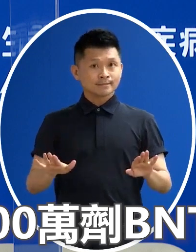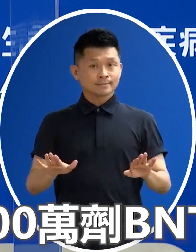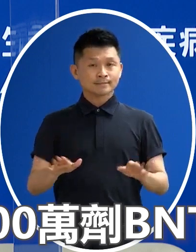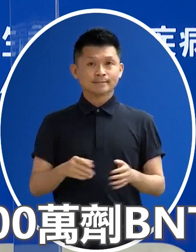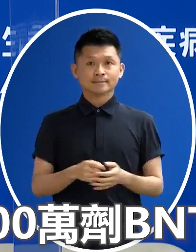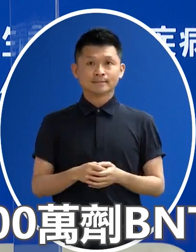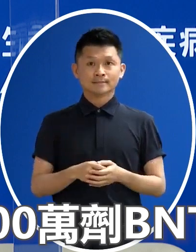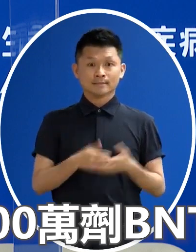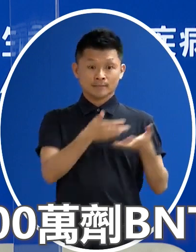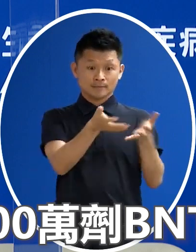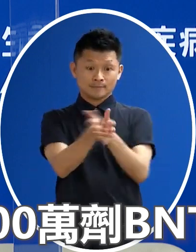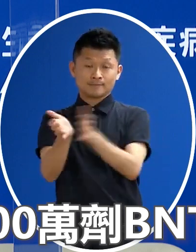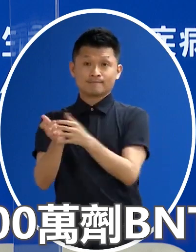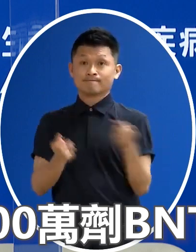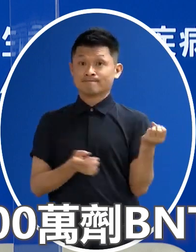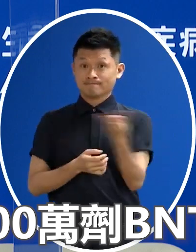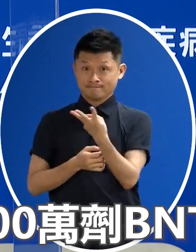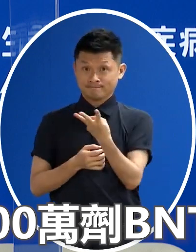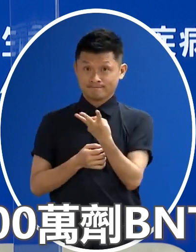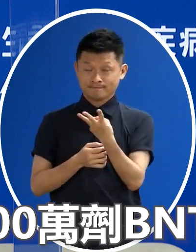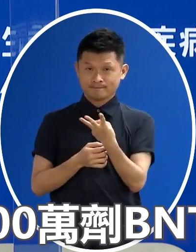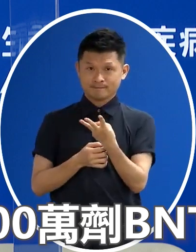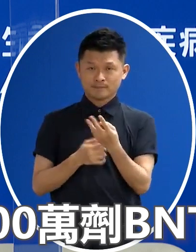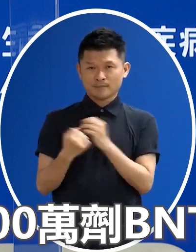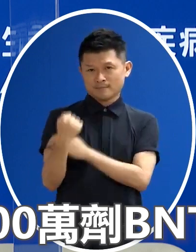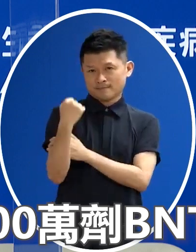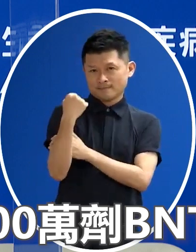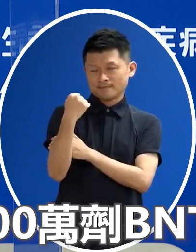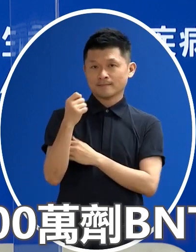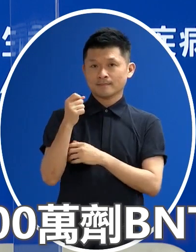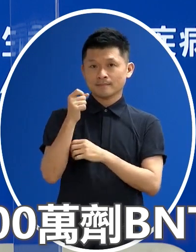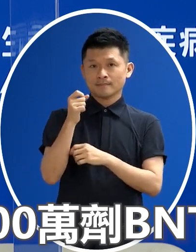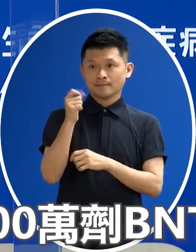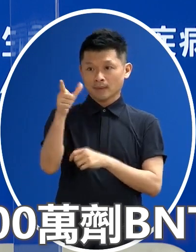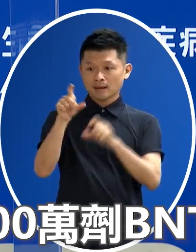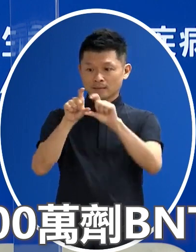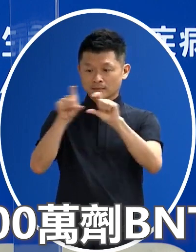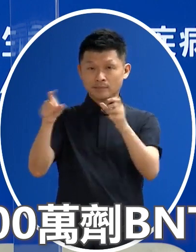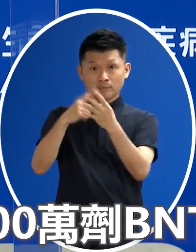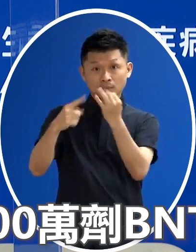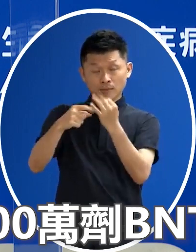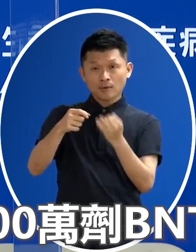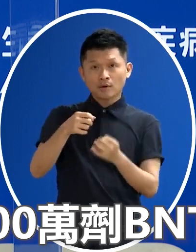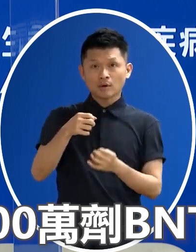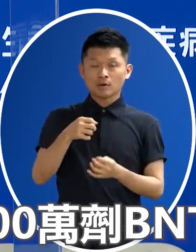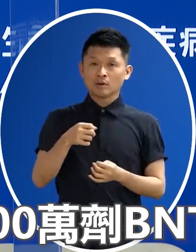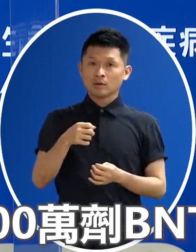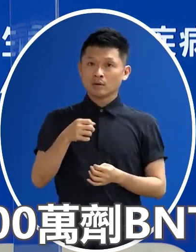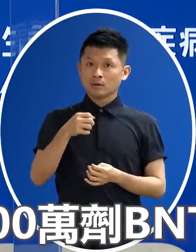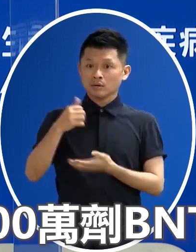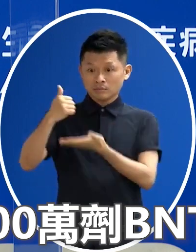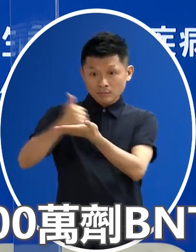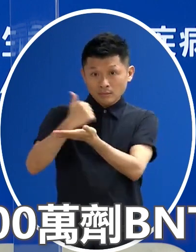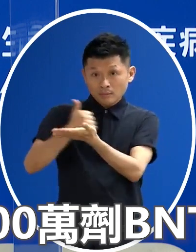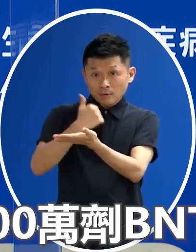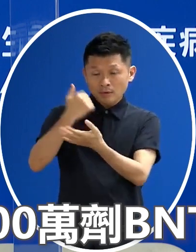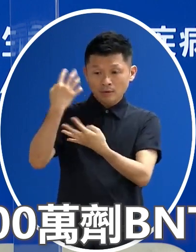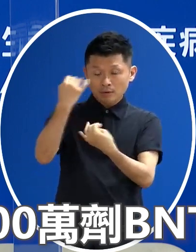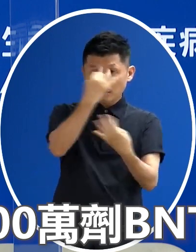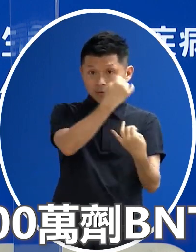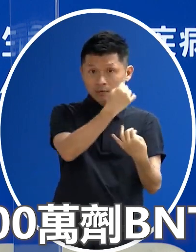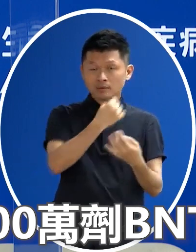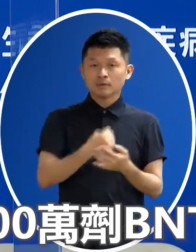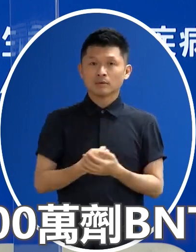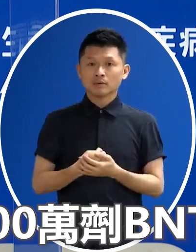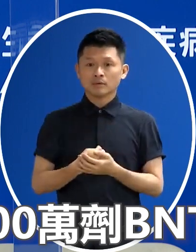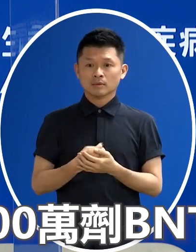们三个团体的努力哈，购买的量其实对台湾来讲，关系在进货的一个时程呢，而